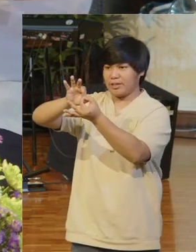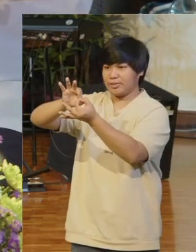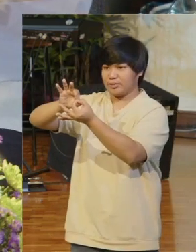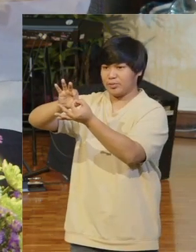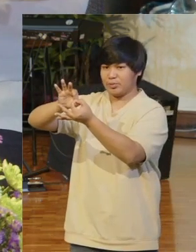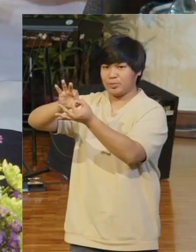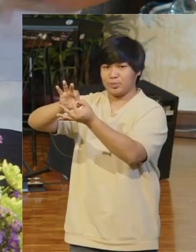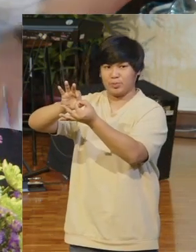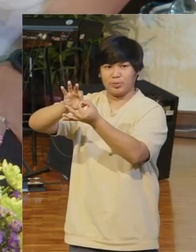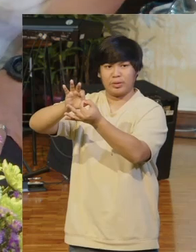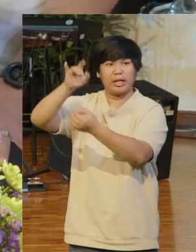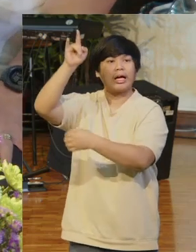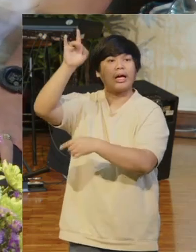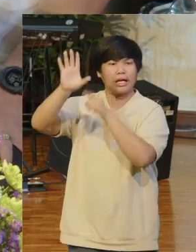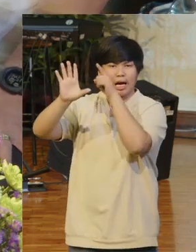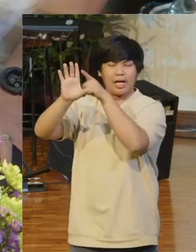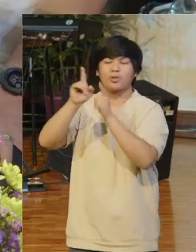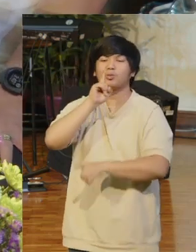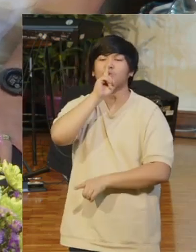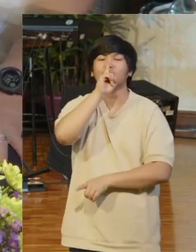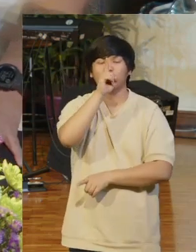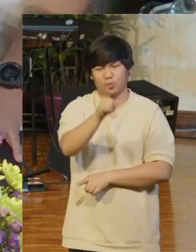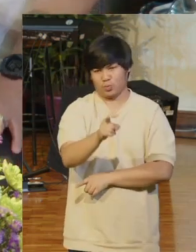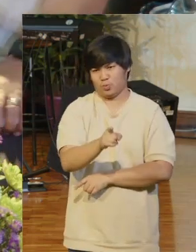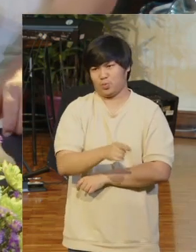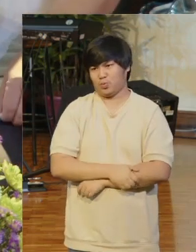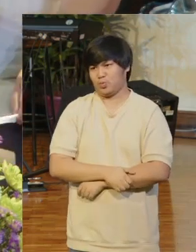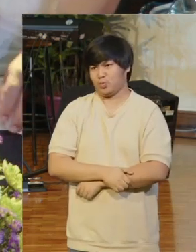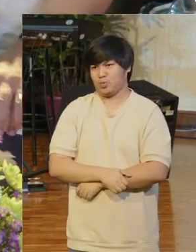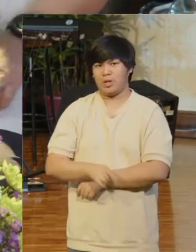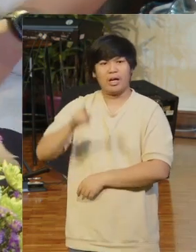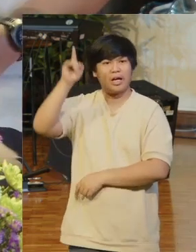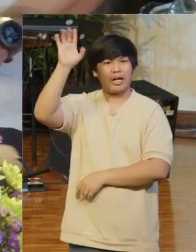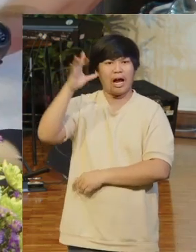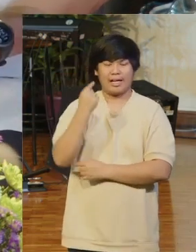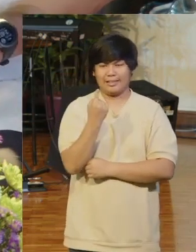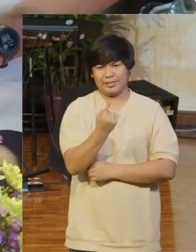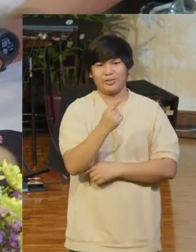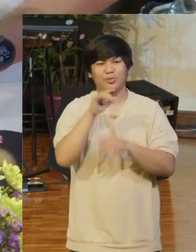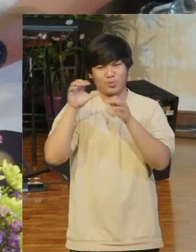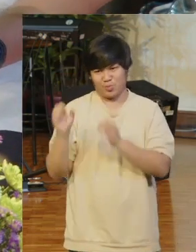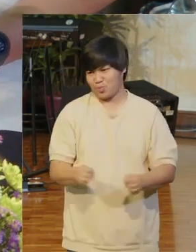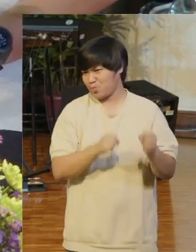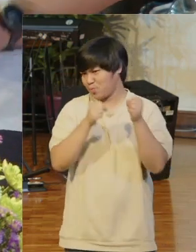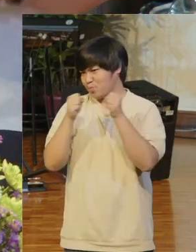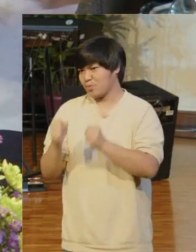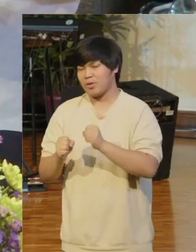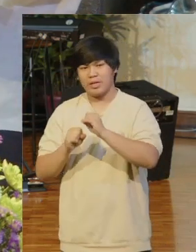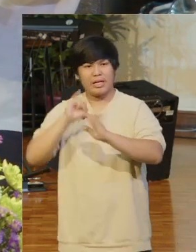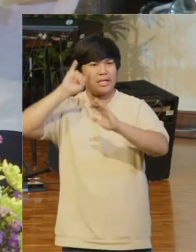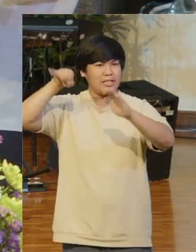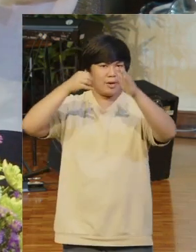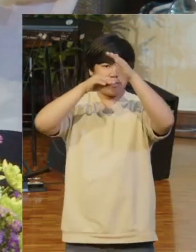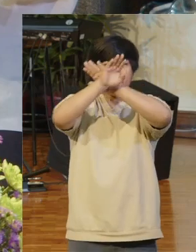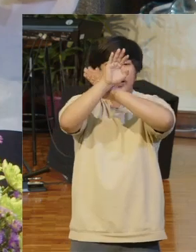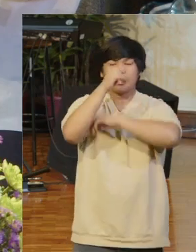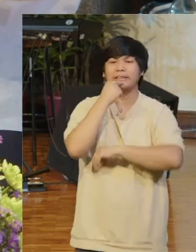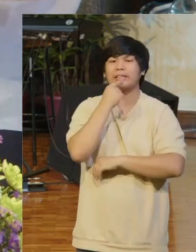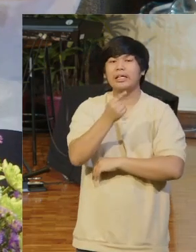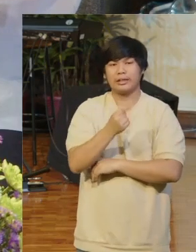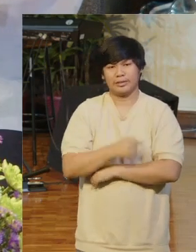siya ay Diyos. Siya ang makapangyarihan sa lahat. Sabi sa Jeremiah